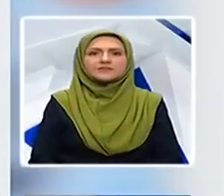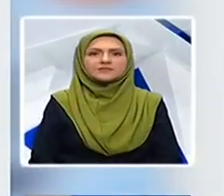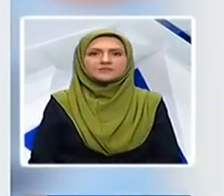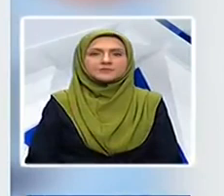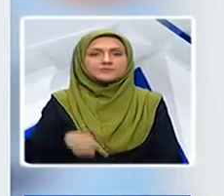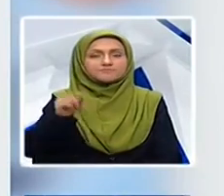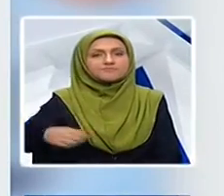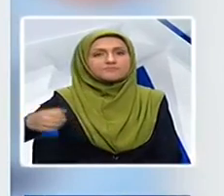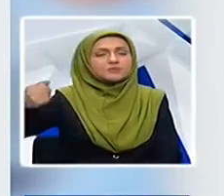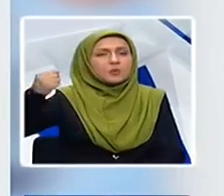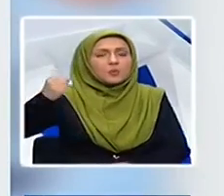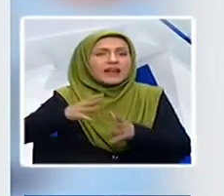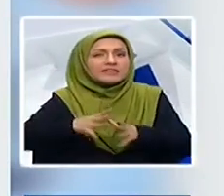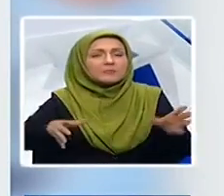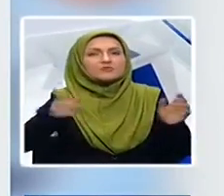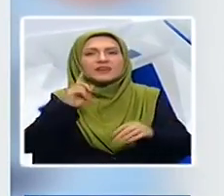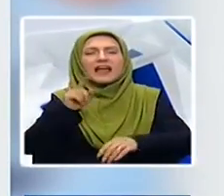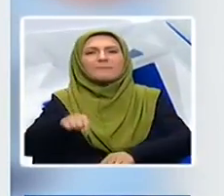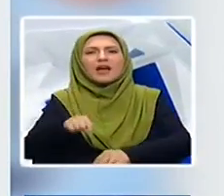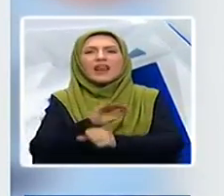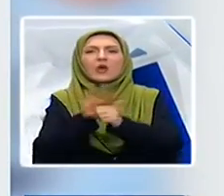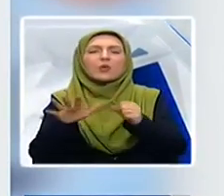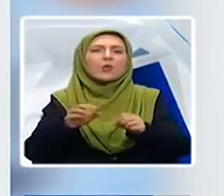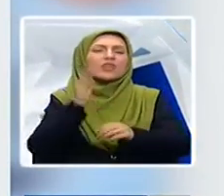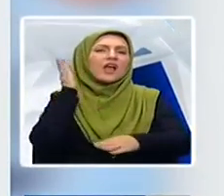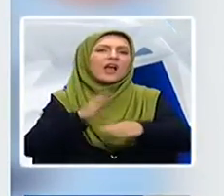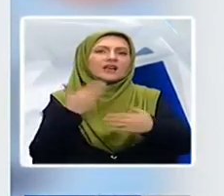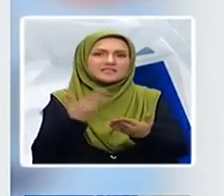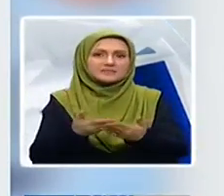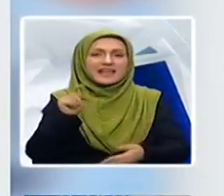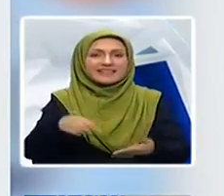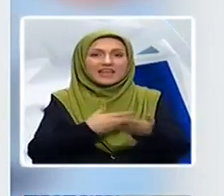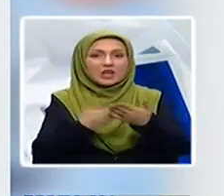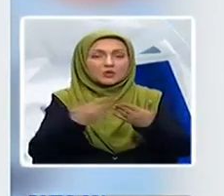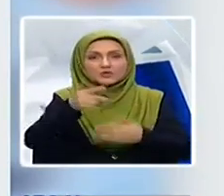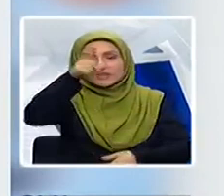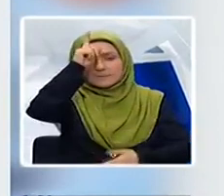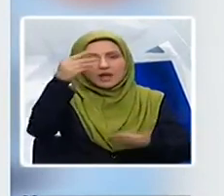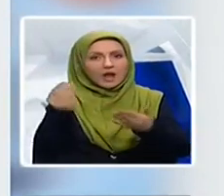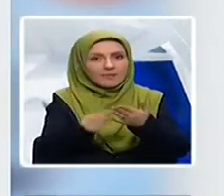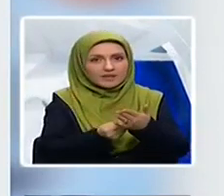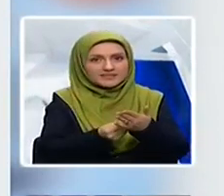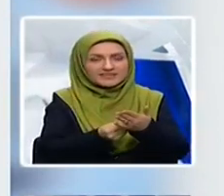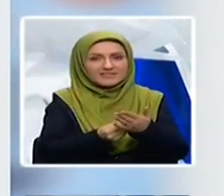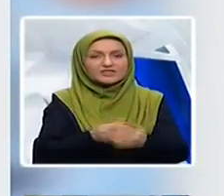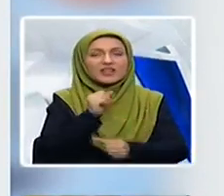ابرقدرت بیمار، این تیتر امروز یک مجله پرفروش آلمانی است. پس از ایده غیر